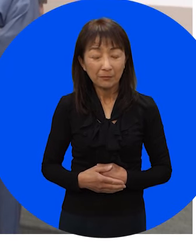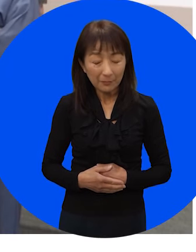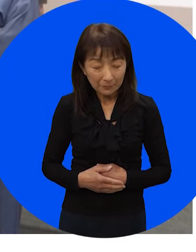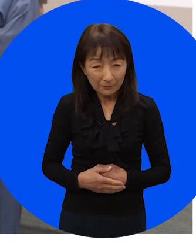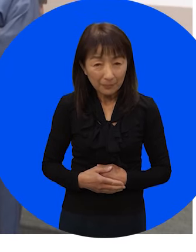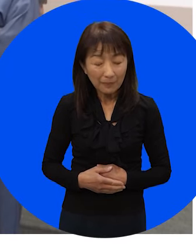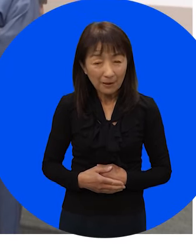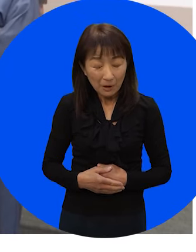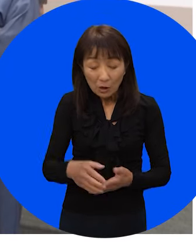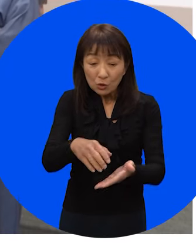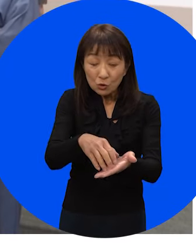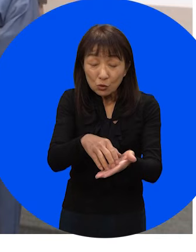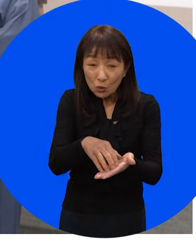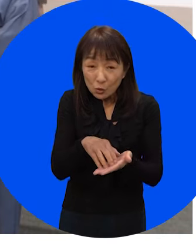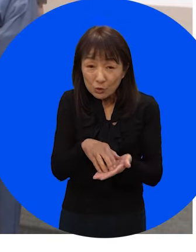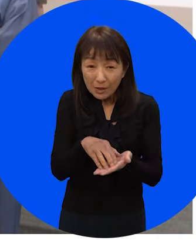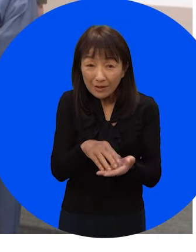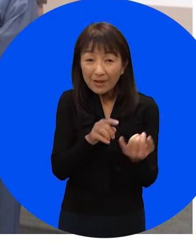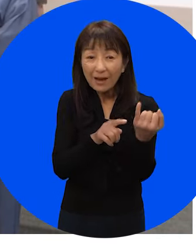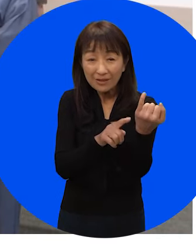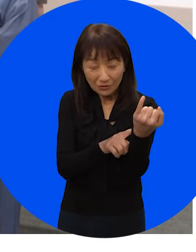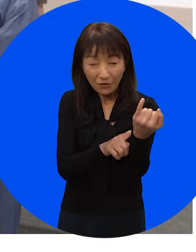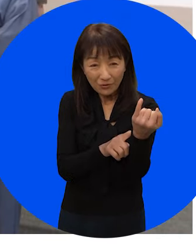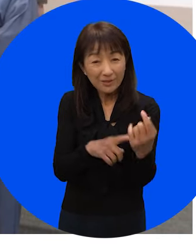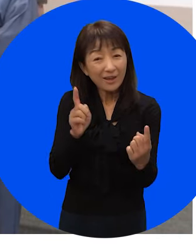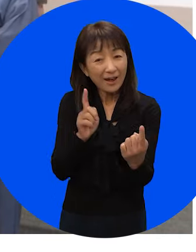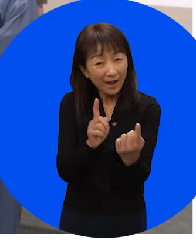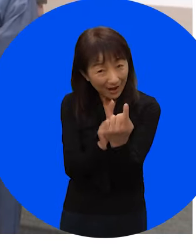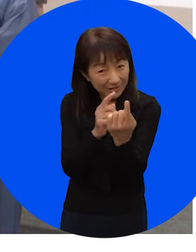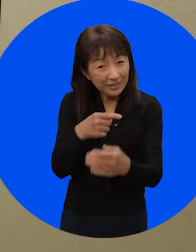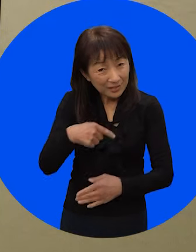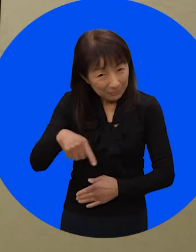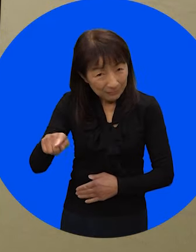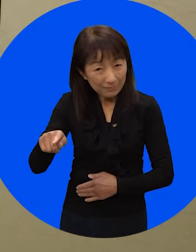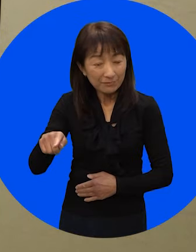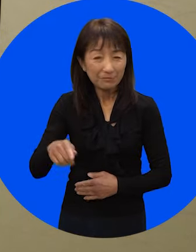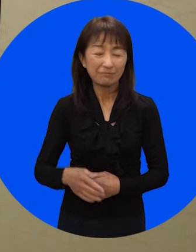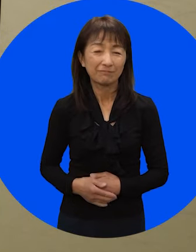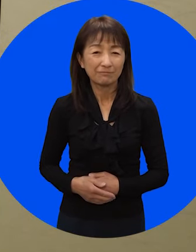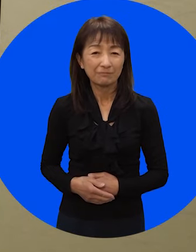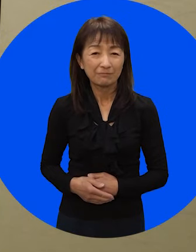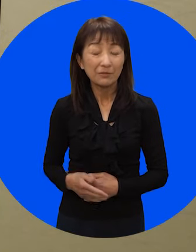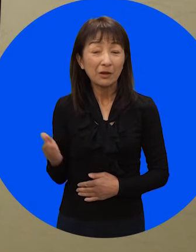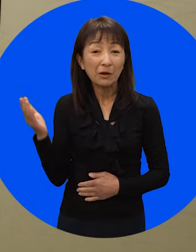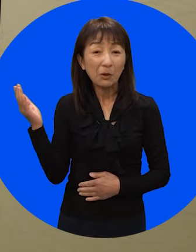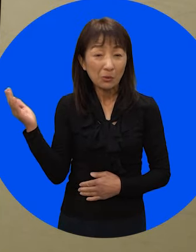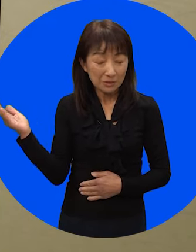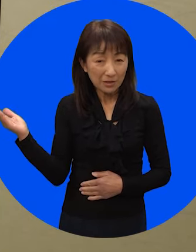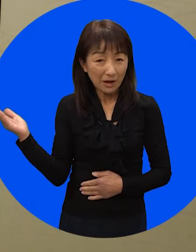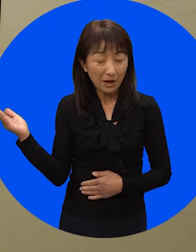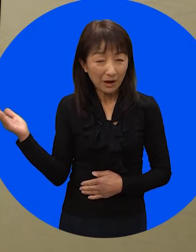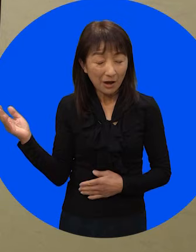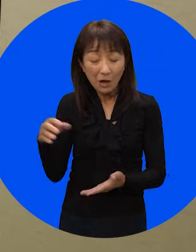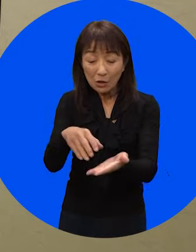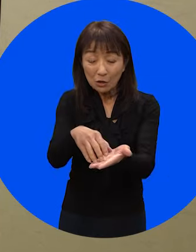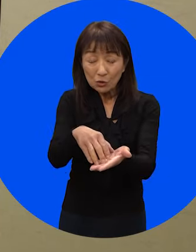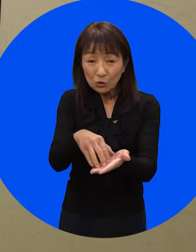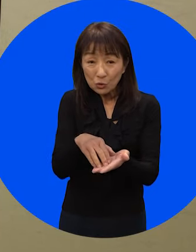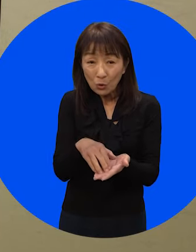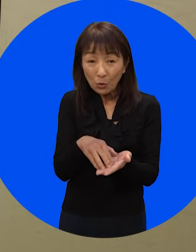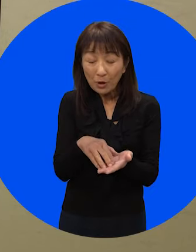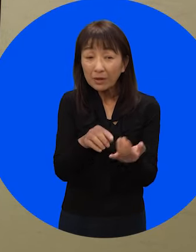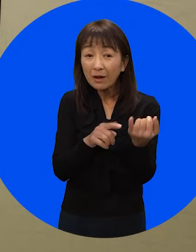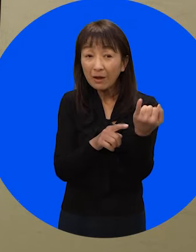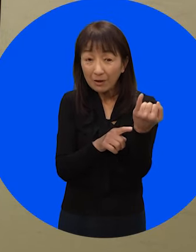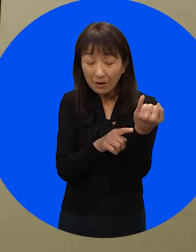では受賞された方を訪ねてみることにしましょう。 こちらは今回杉並区技能功労者表